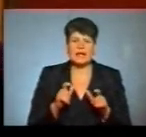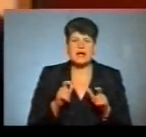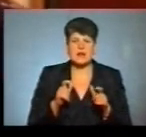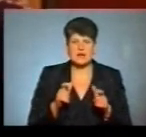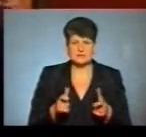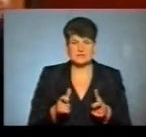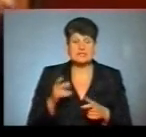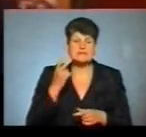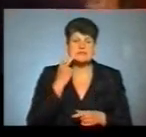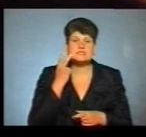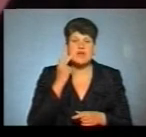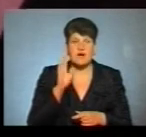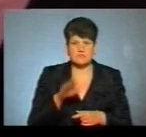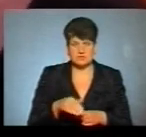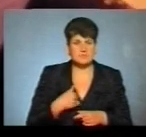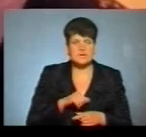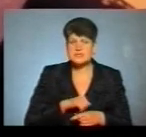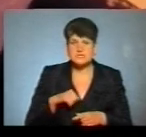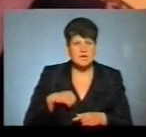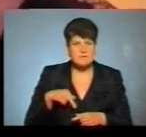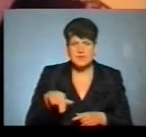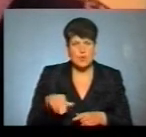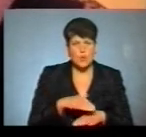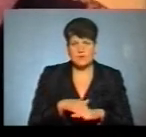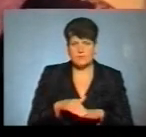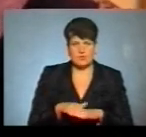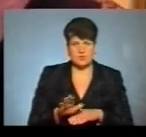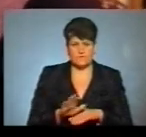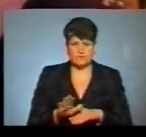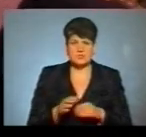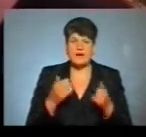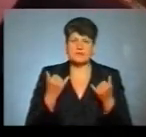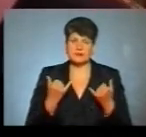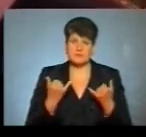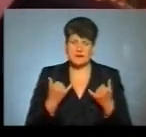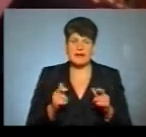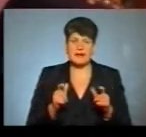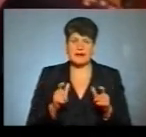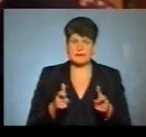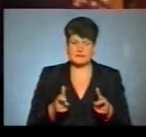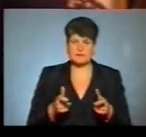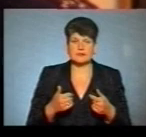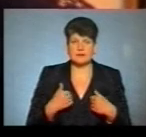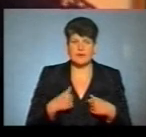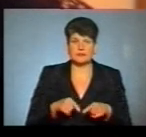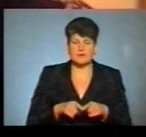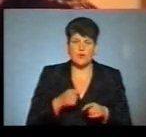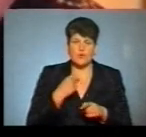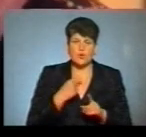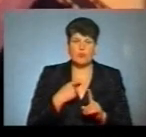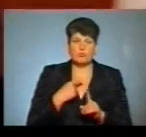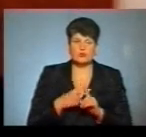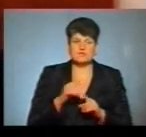карантин завжди, бо ми самі не ходимо по вулиці. А тепер карантин, я так кажу,